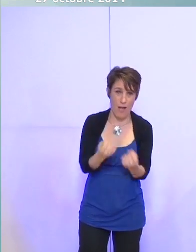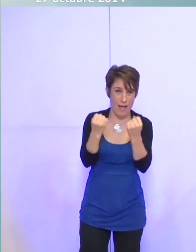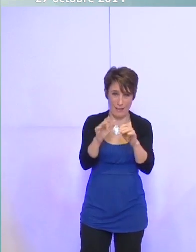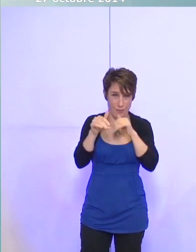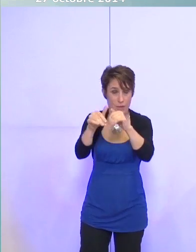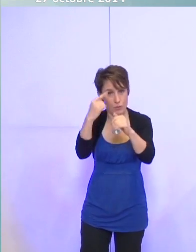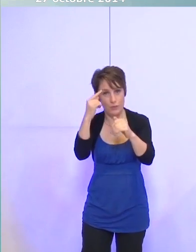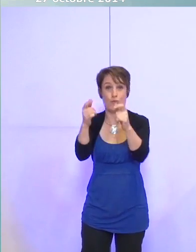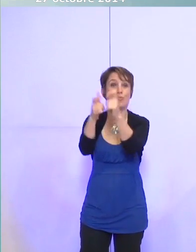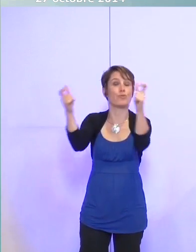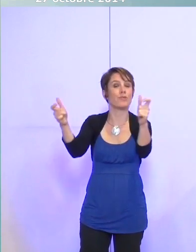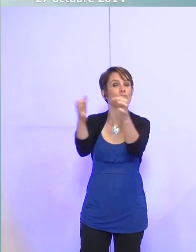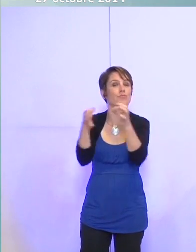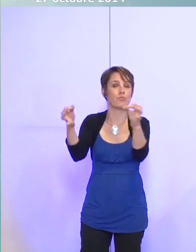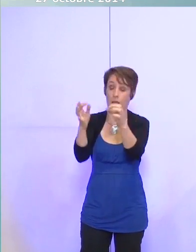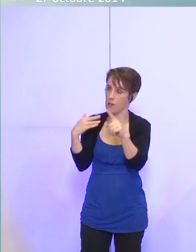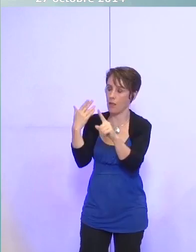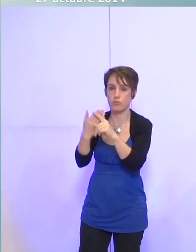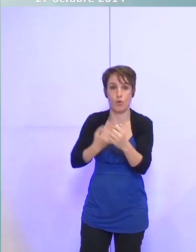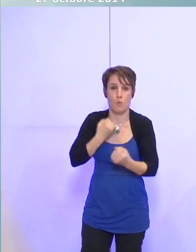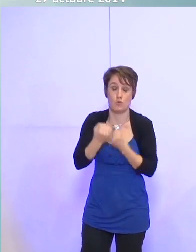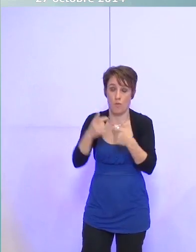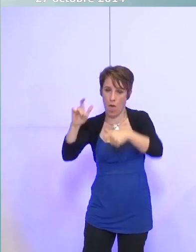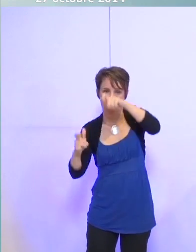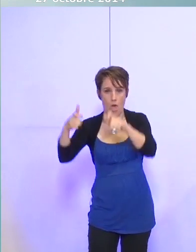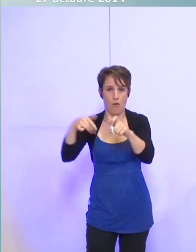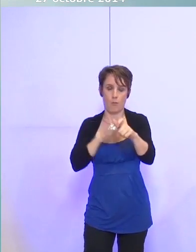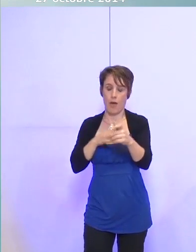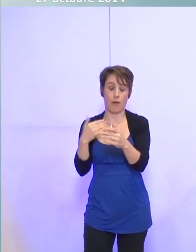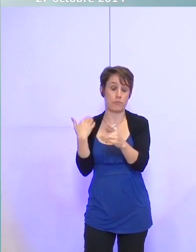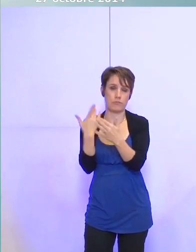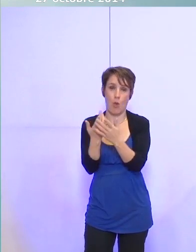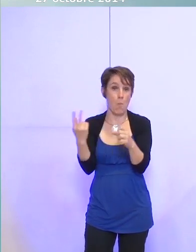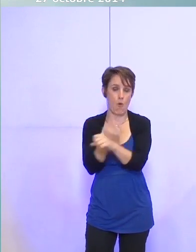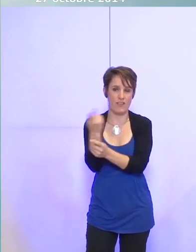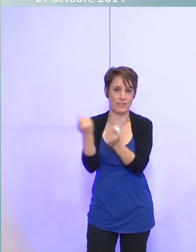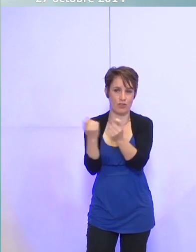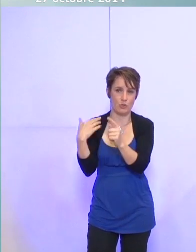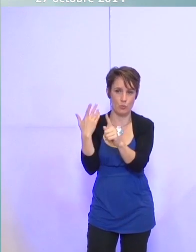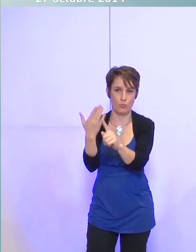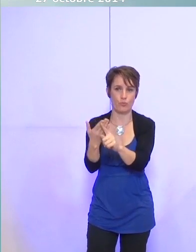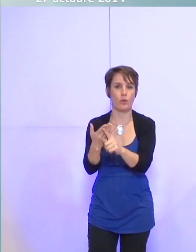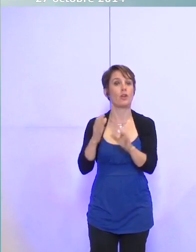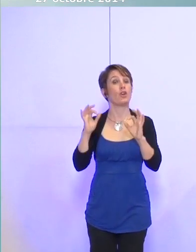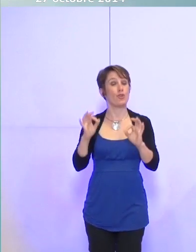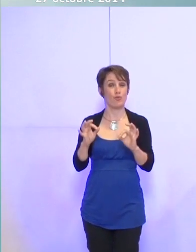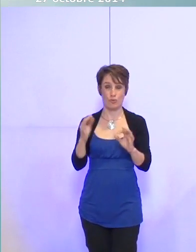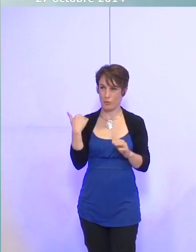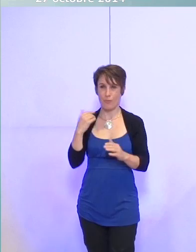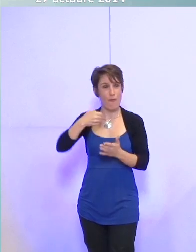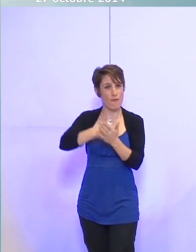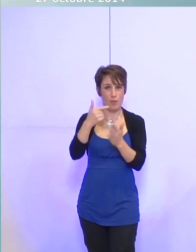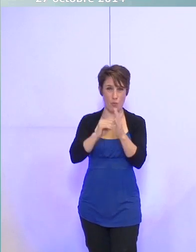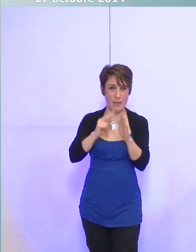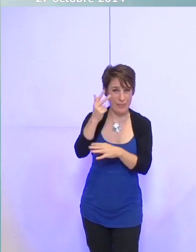équipement, mise à mal par une mauvaise gestion passée. En effet, malgré une recapitalisation effectuée fin